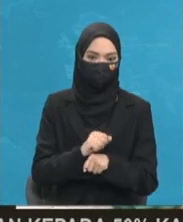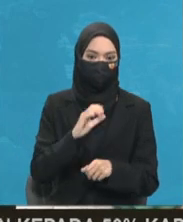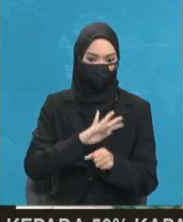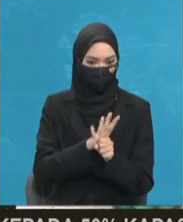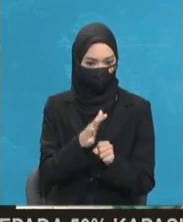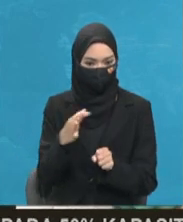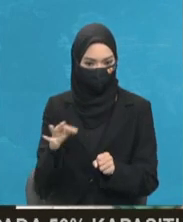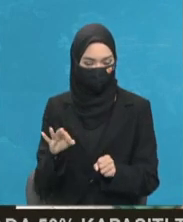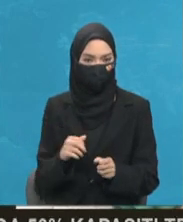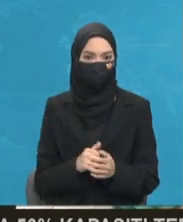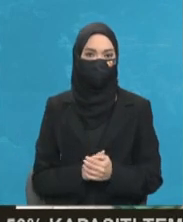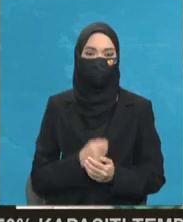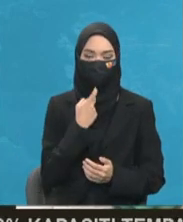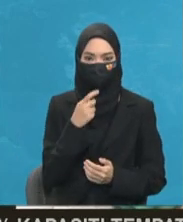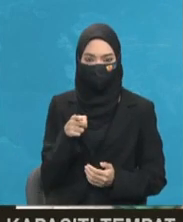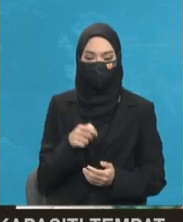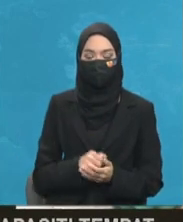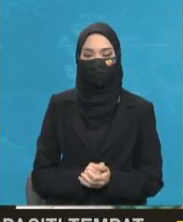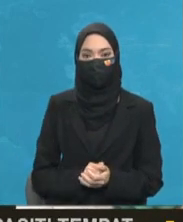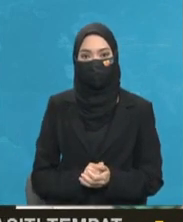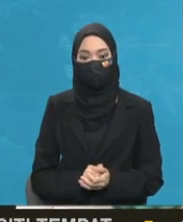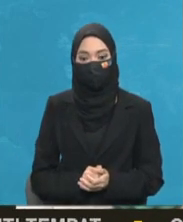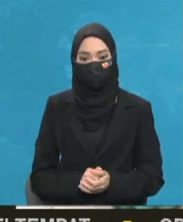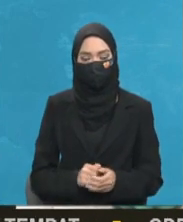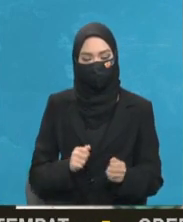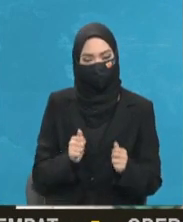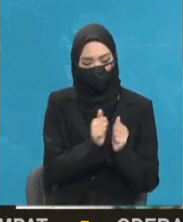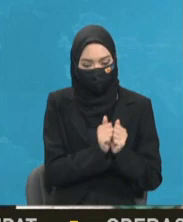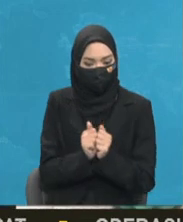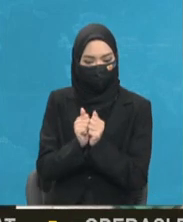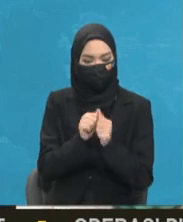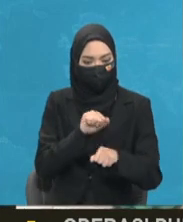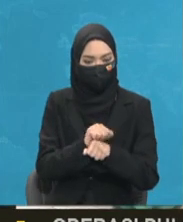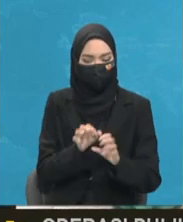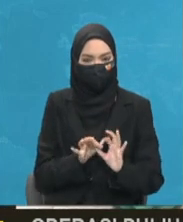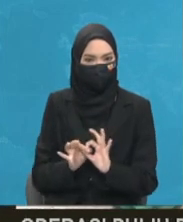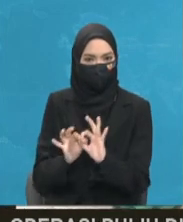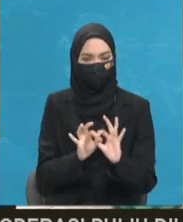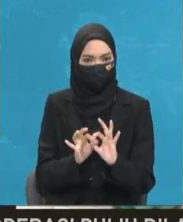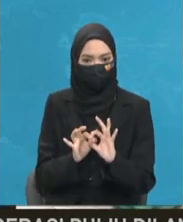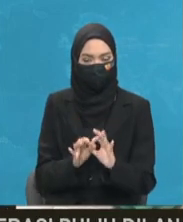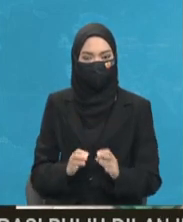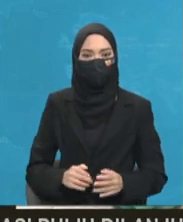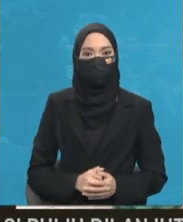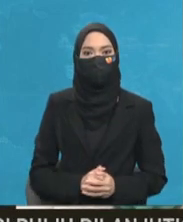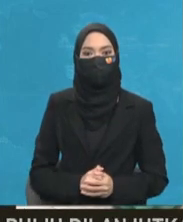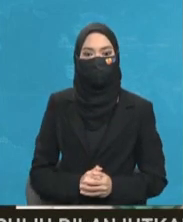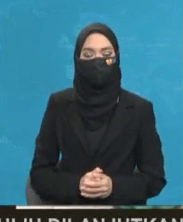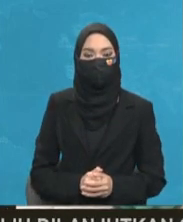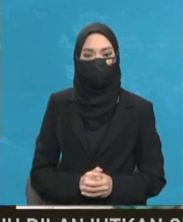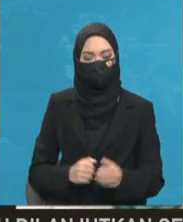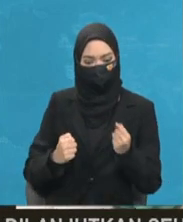marilah kita sama-sama untuk Kong hasrat kerajaan untuk menjayakan rangka kerja plant